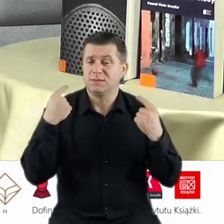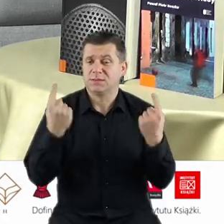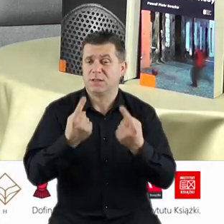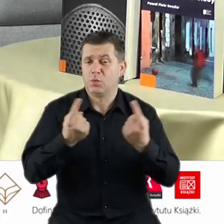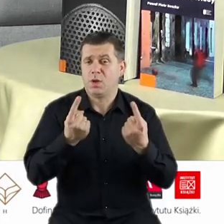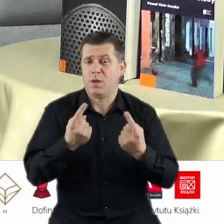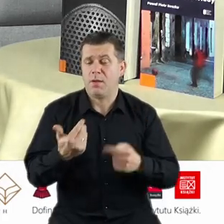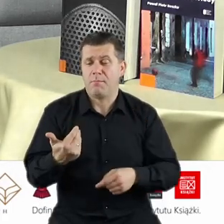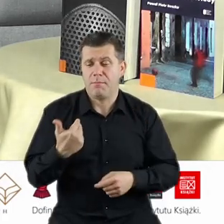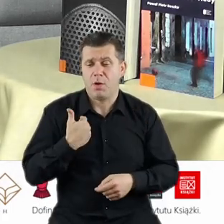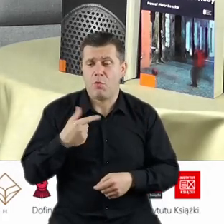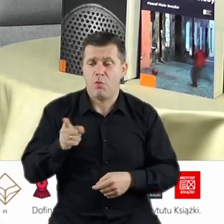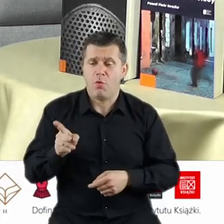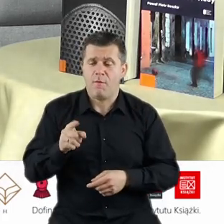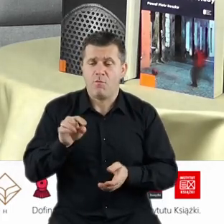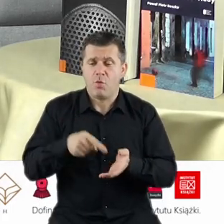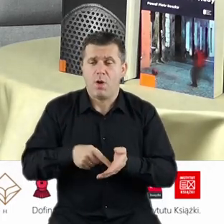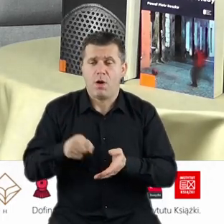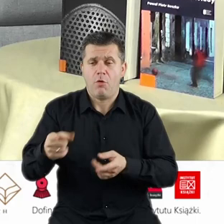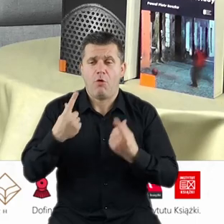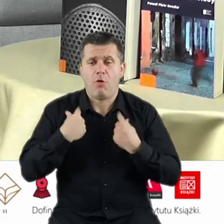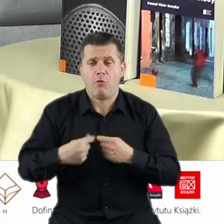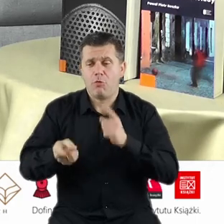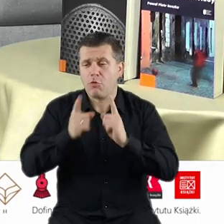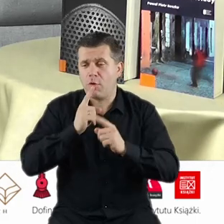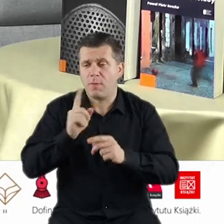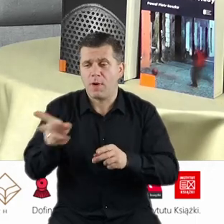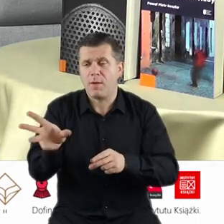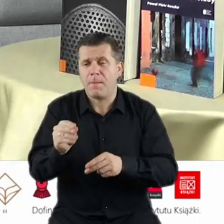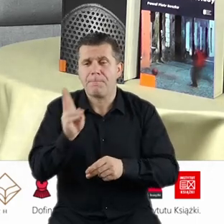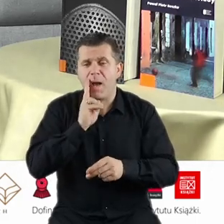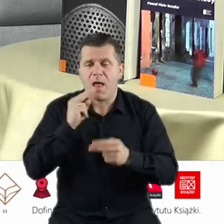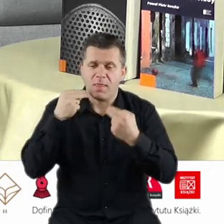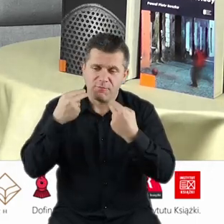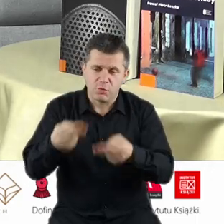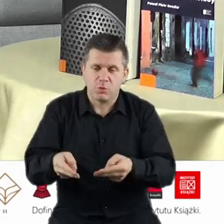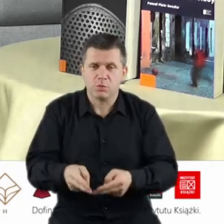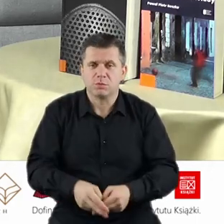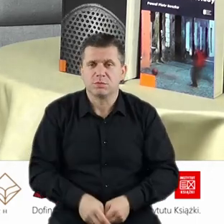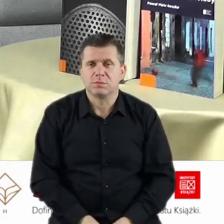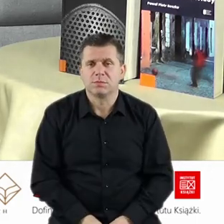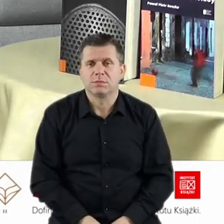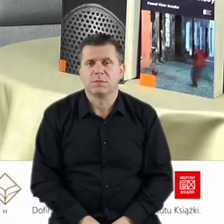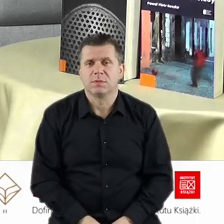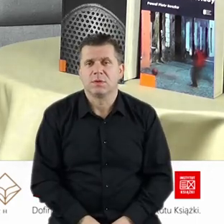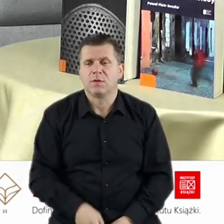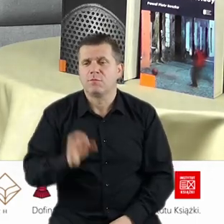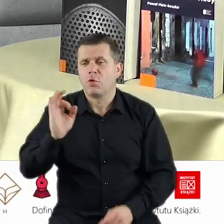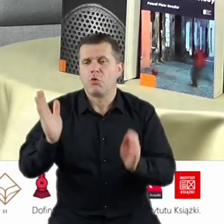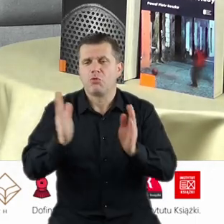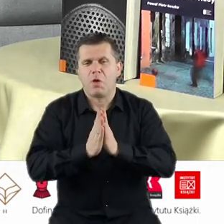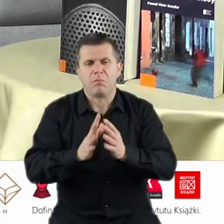I w takiej właśnie sytuacji był ten mój rozmówca, który wrócił z matką ze wschodu. Nie było tam, z ich domu